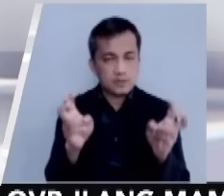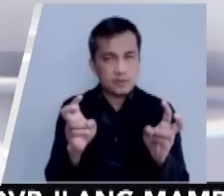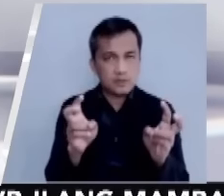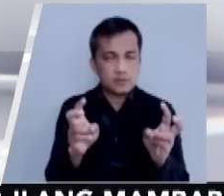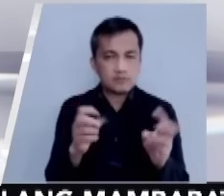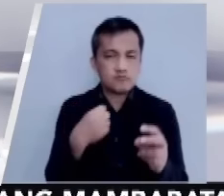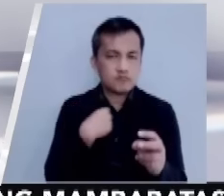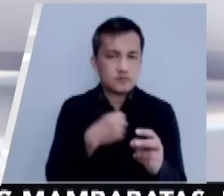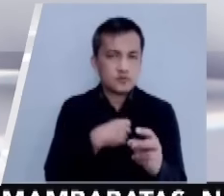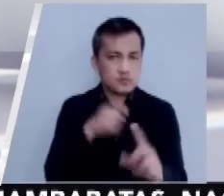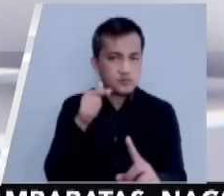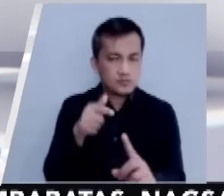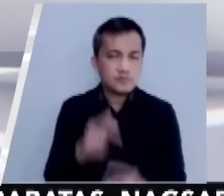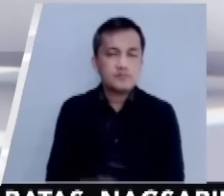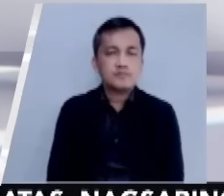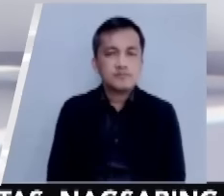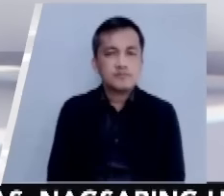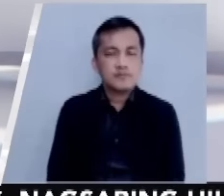senador?